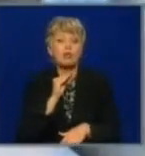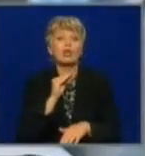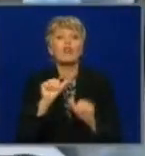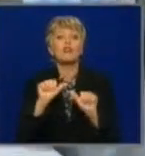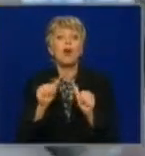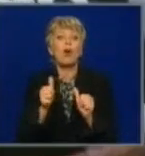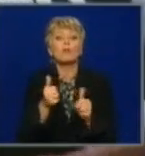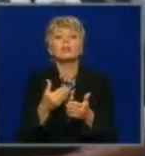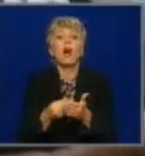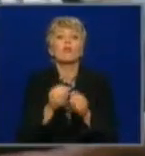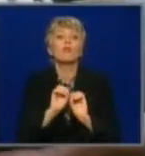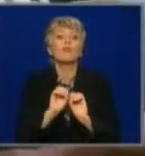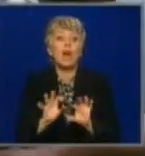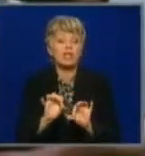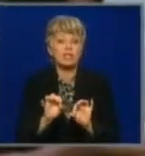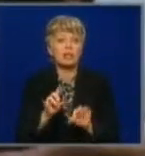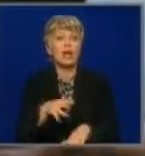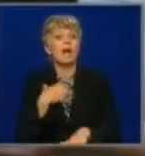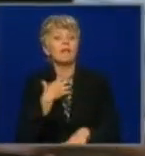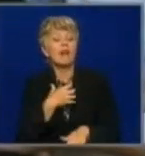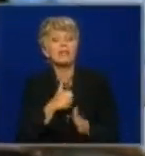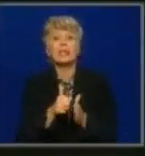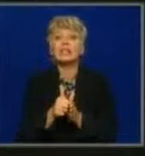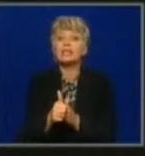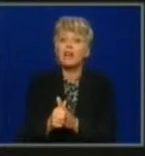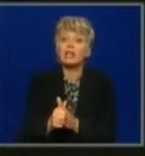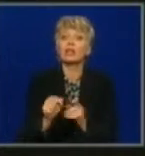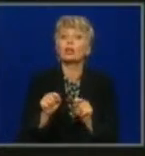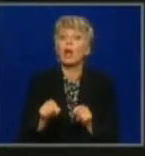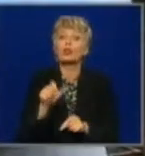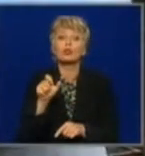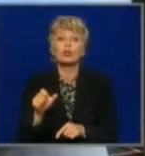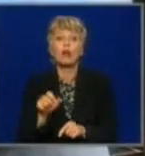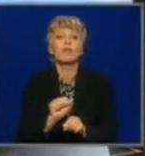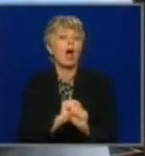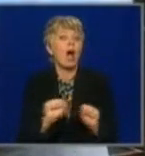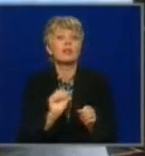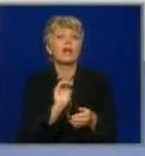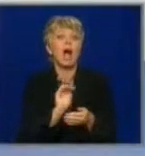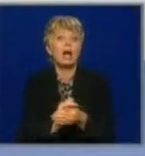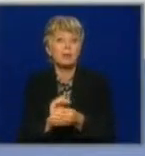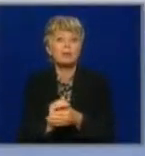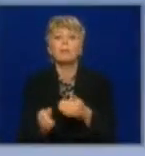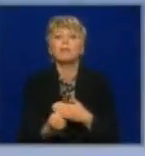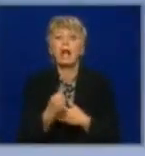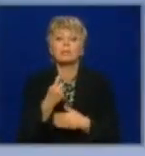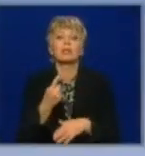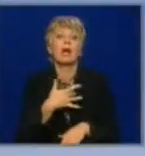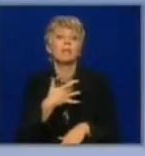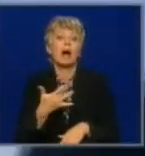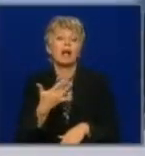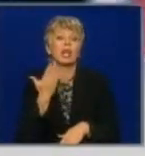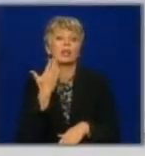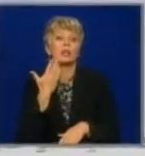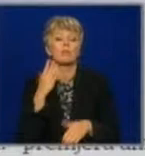savu vēstījumu. Vajadzība izvirzīt priekšplānā tādus cilvēkus, ko var ātri atpazīt, bija iemesls, lai partiju nosaukumos